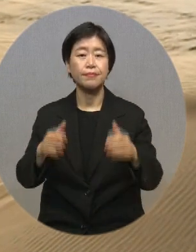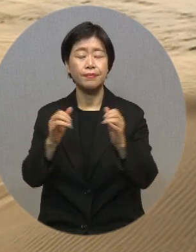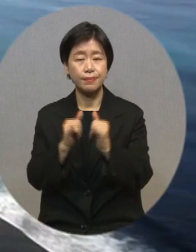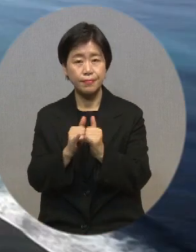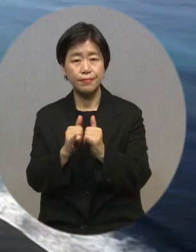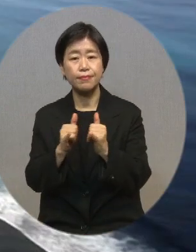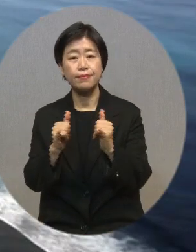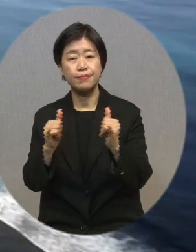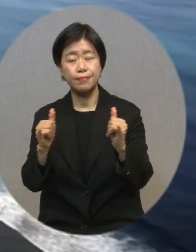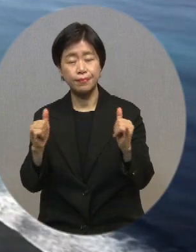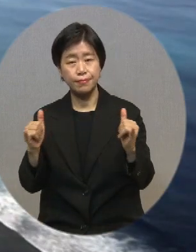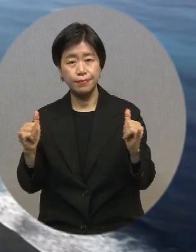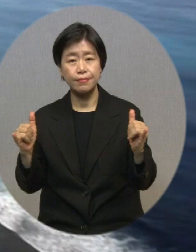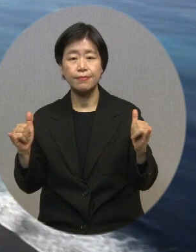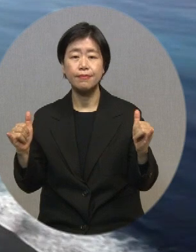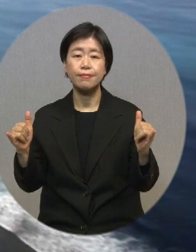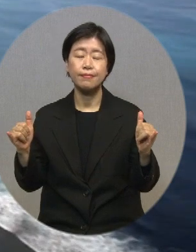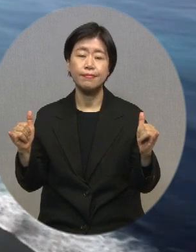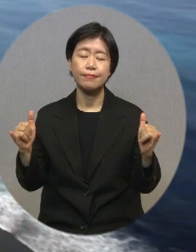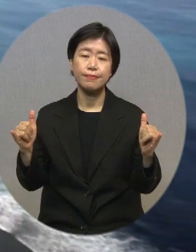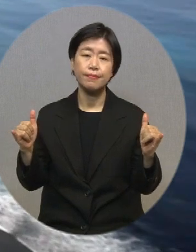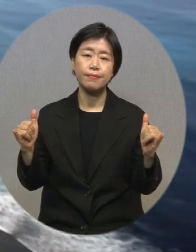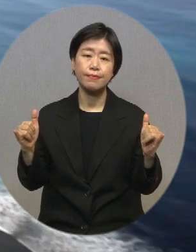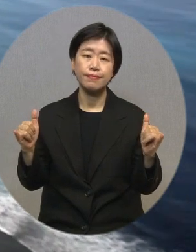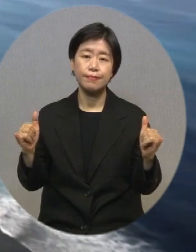필요한 바람인지